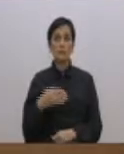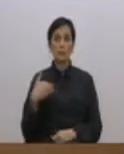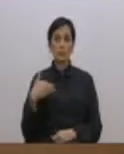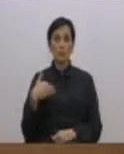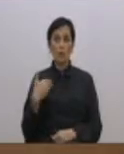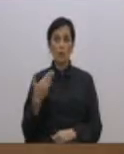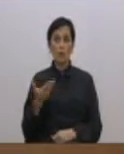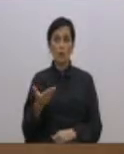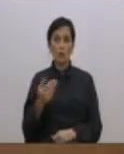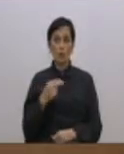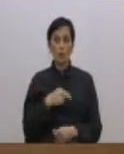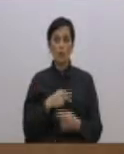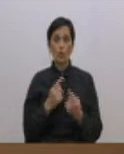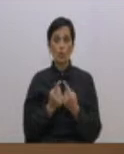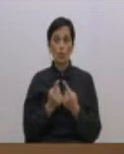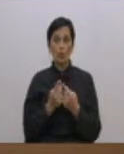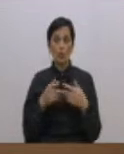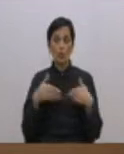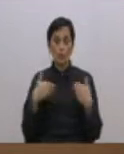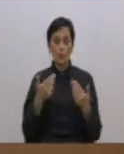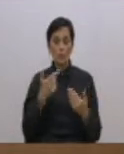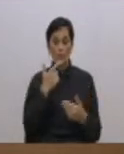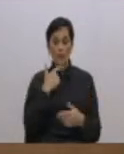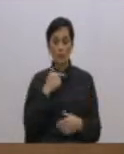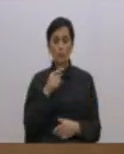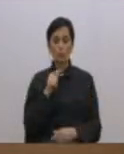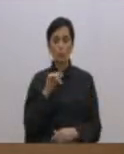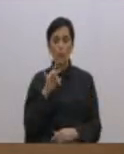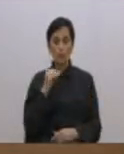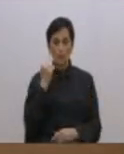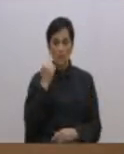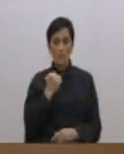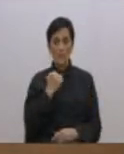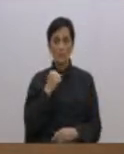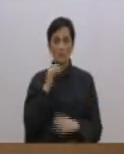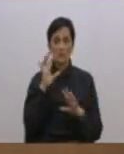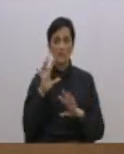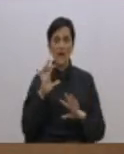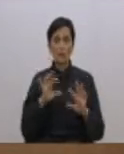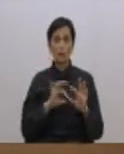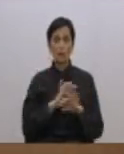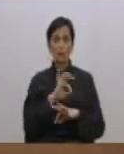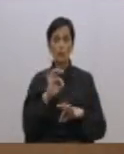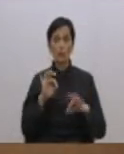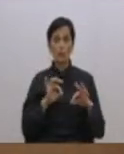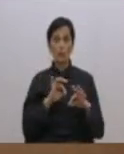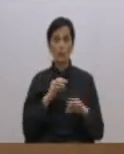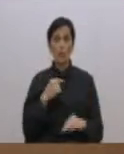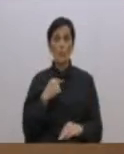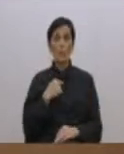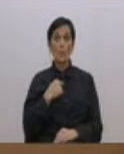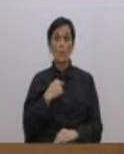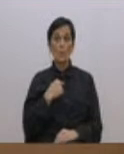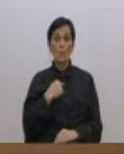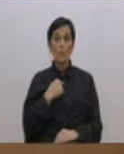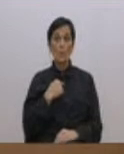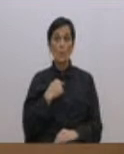Მოგესალმებით კოლეგებო, მოგესალმებით ბატონ თორნიკე, მადლობა წარმოდგენილი კანონპროექტის. Მე